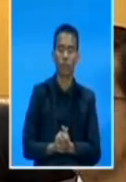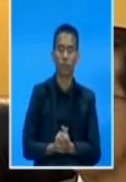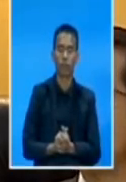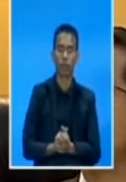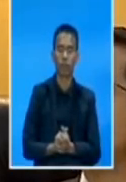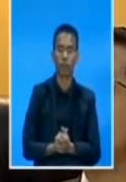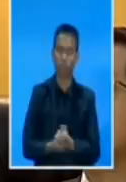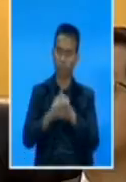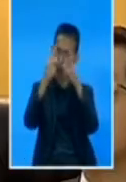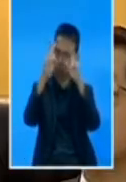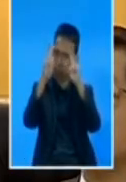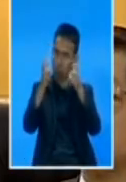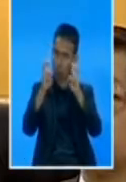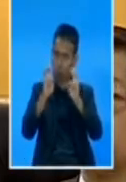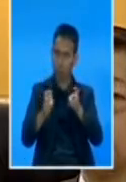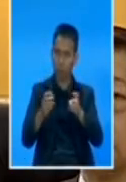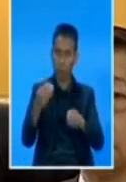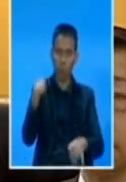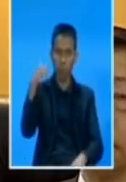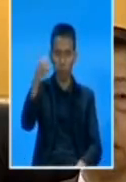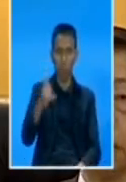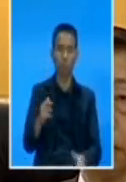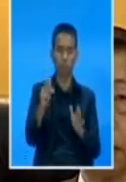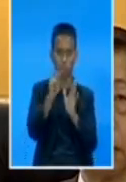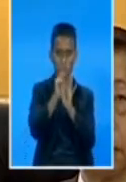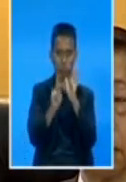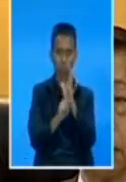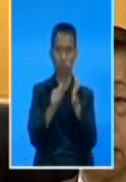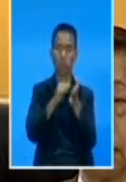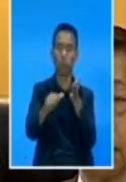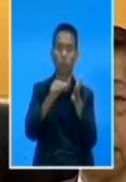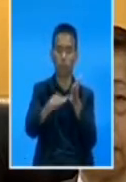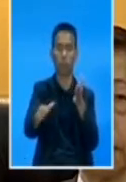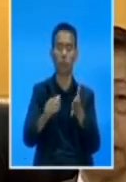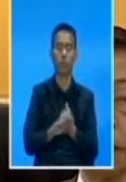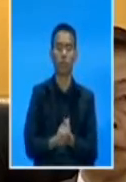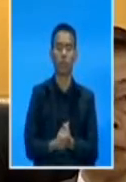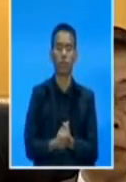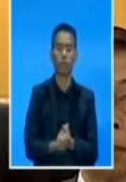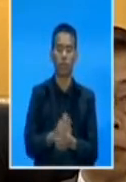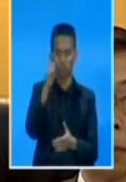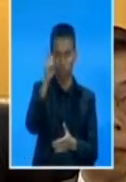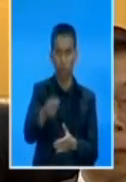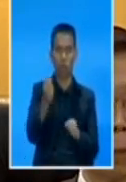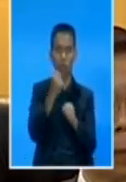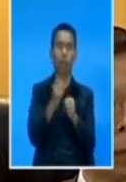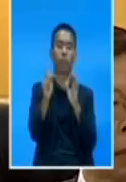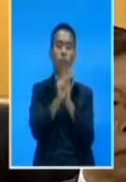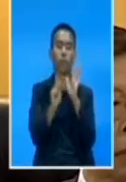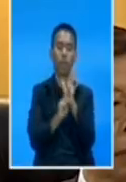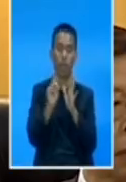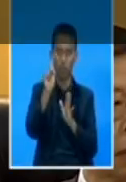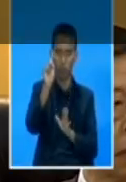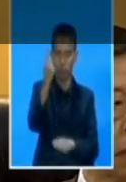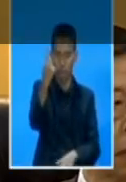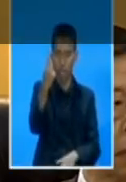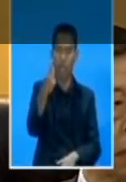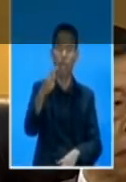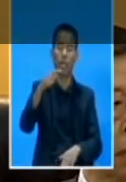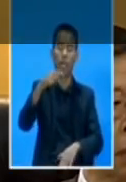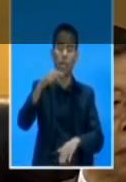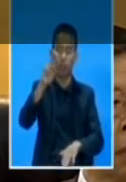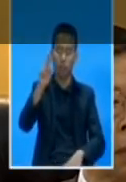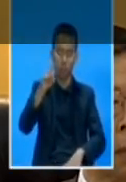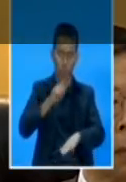บางเรื่องอาจจะต้องแก้กฎหมายบางเรื่องอาจจะต้องสร้างกฎหมายขึ้นใหม่อันนั้นอาจใช้เวลาซึ่